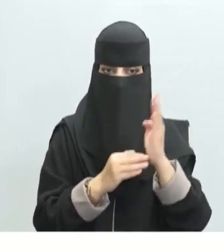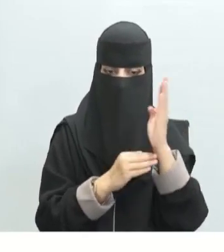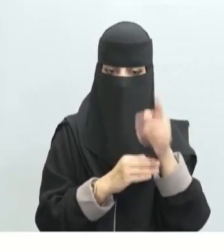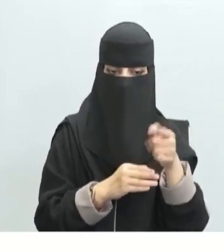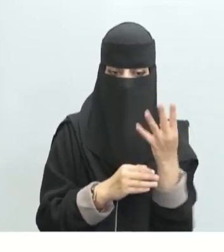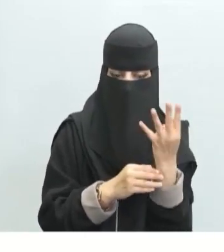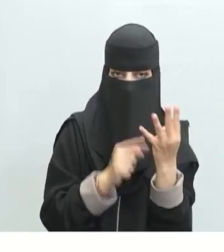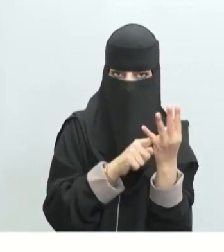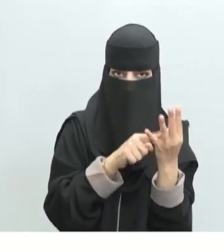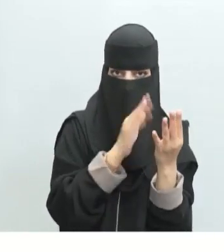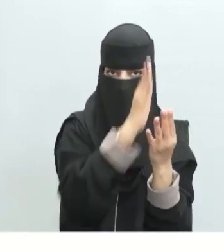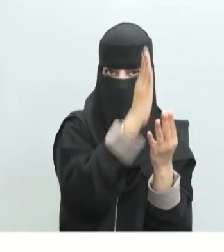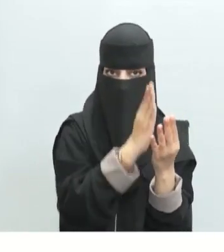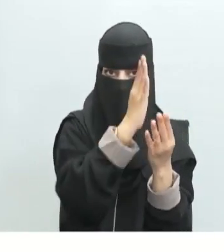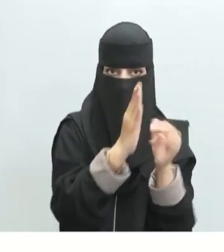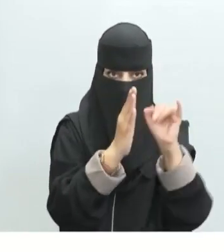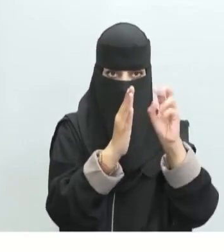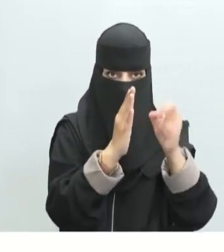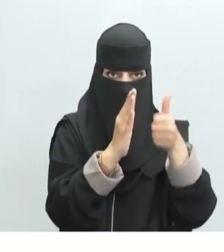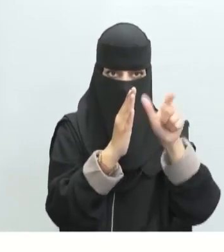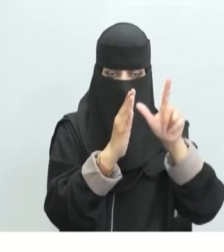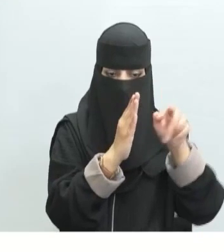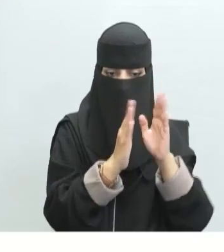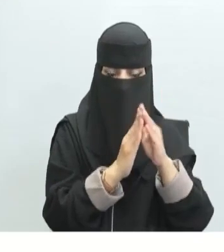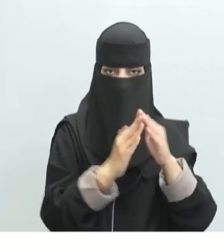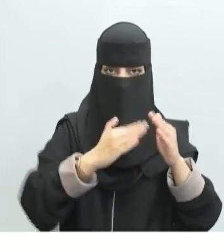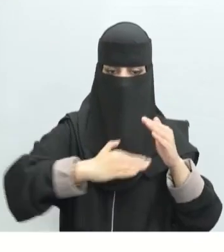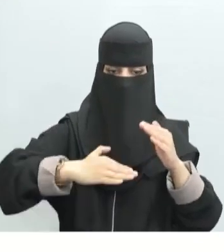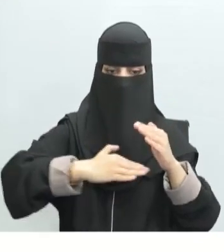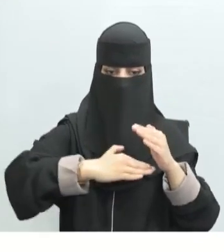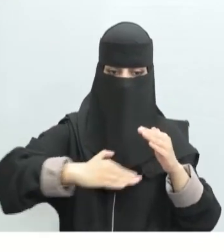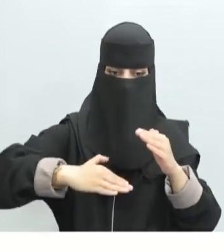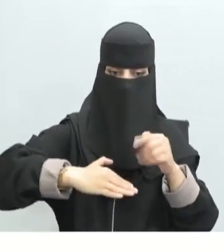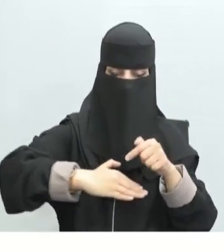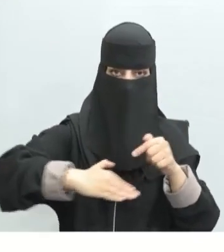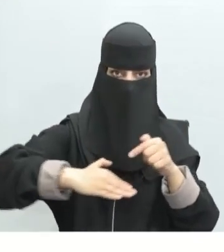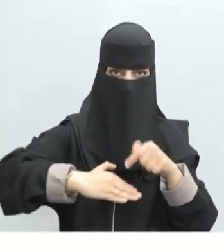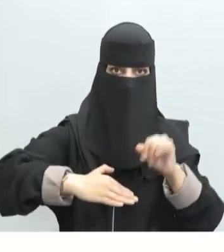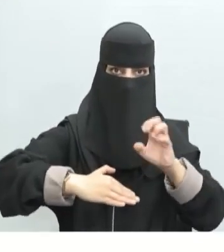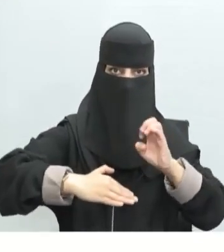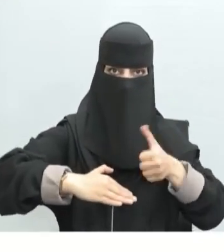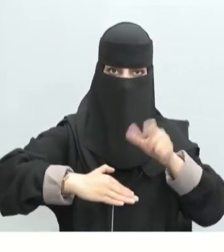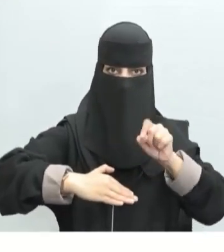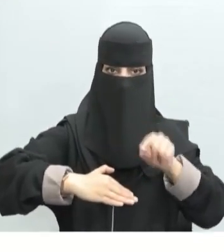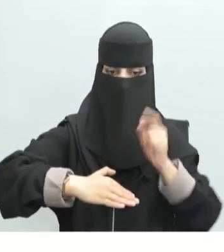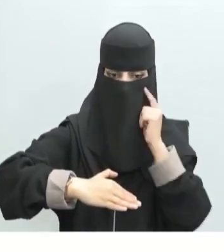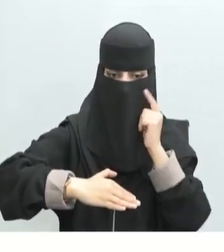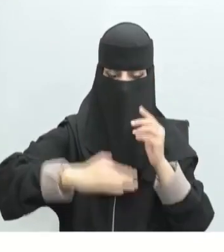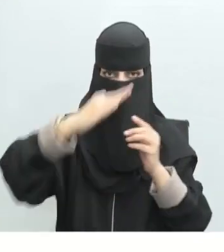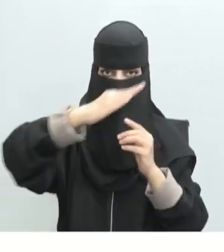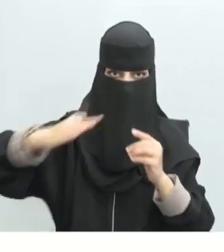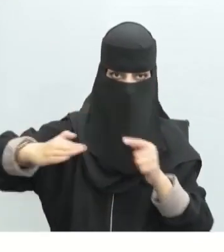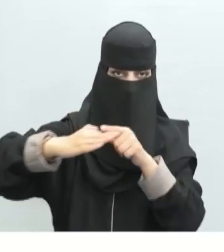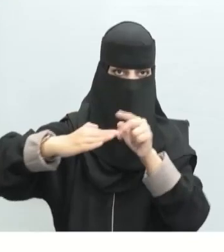وش هذا المقابل والضلع الذي يساوي 3 هذا هو المجاور والخ